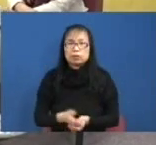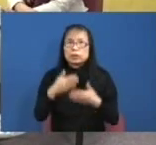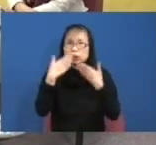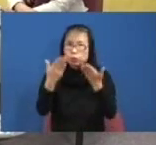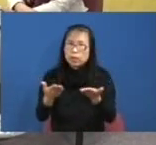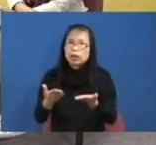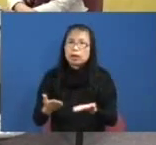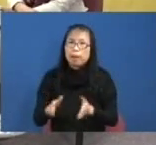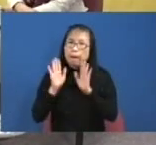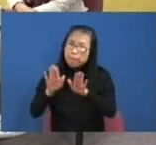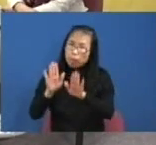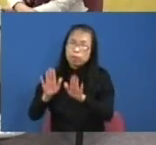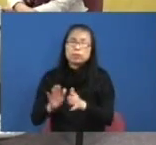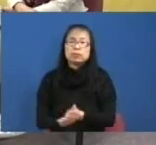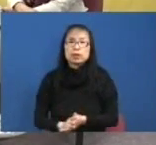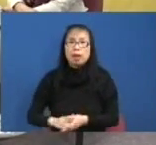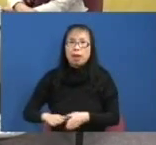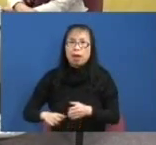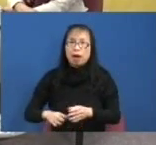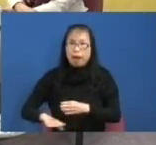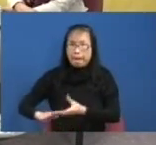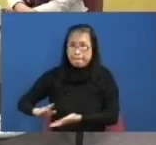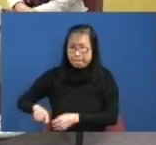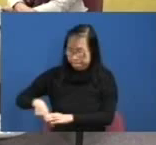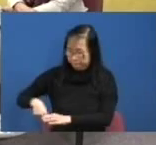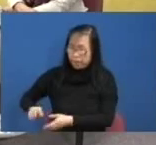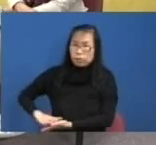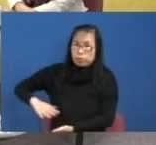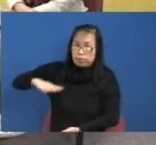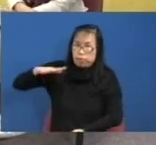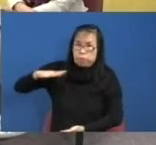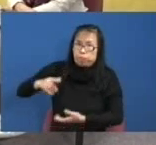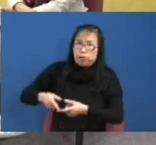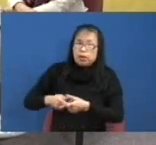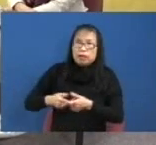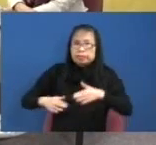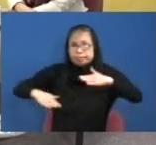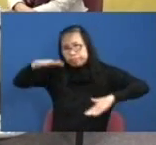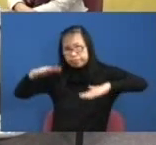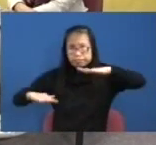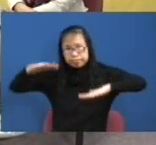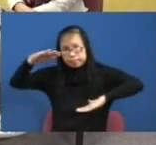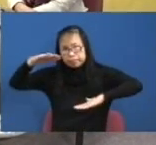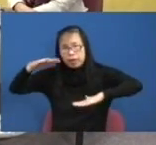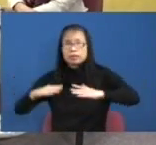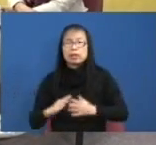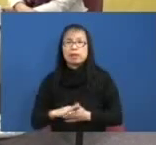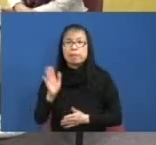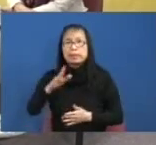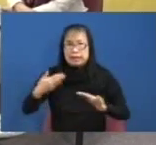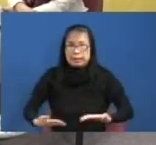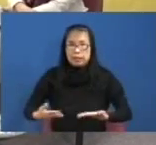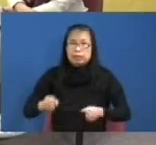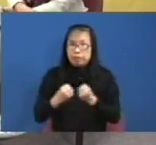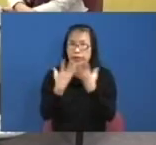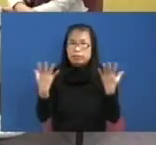楚。咁但係即係嗰個貧富懸殊呢個問題嘅話咧，咁其實即係唔係話今日先至發生嘅，